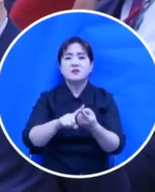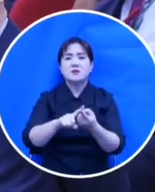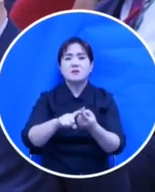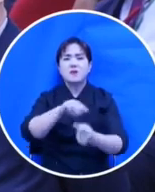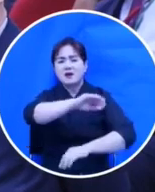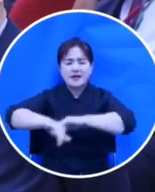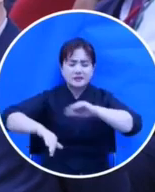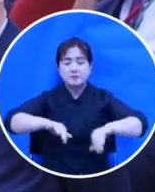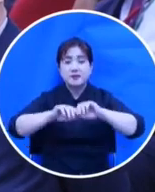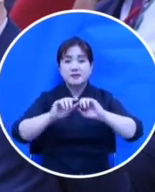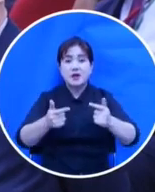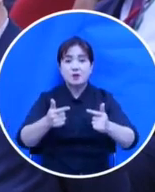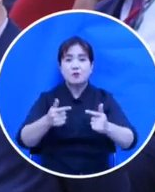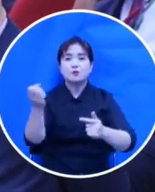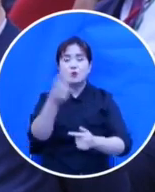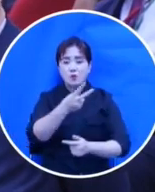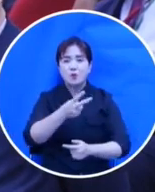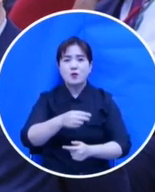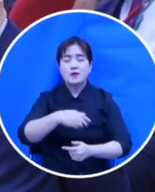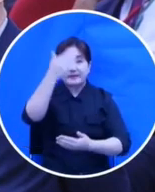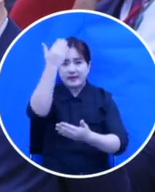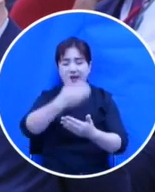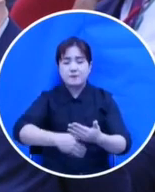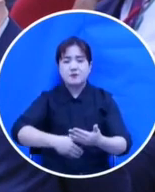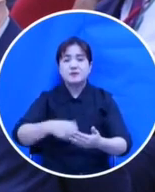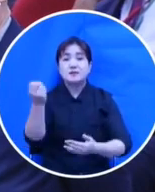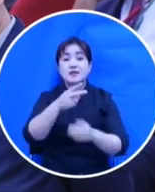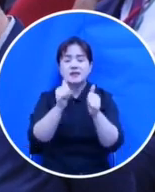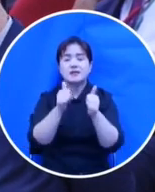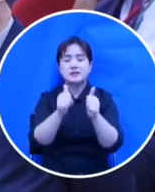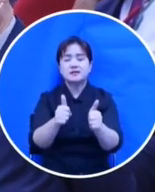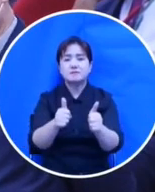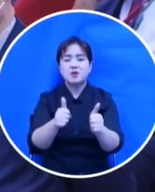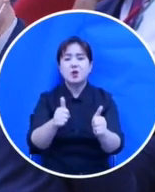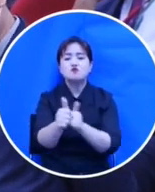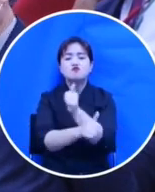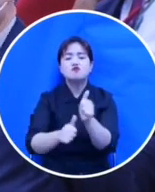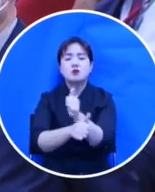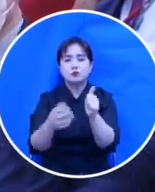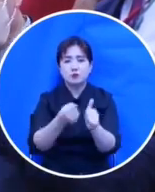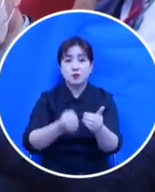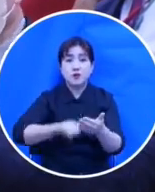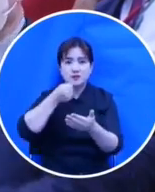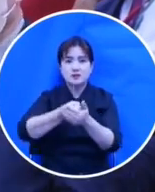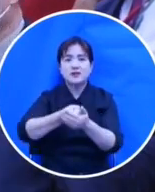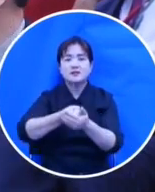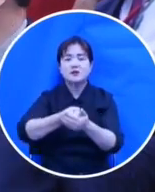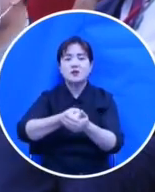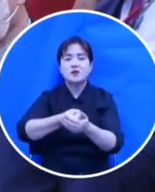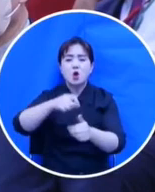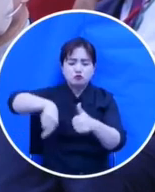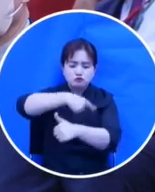관여하지 않는 3년조와 나머지 재심 국원들을 새로이 재심 국원으로 선정하셔서